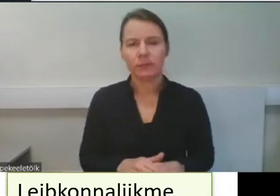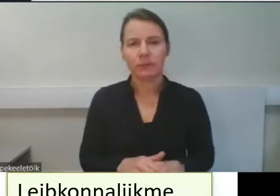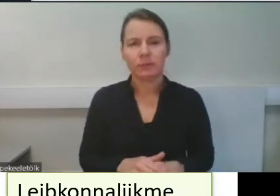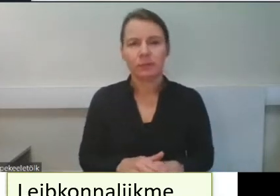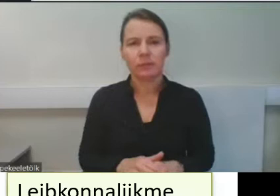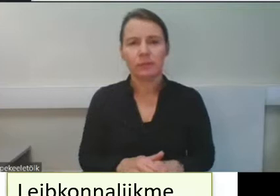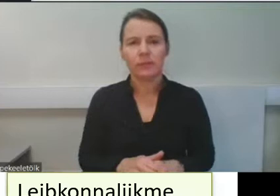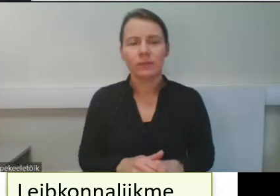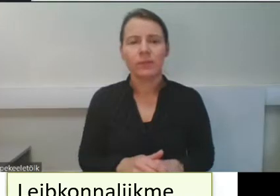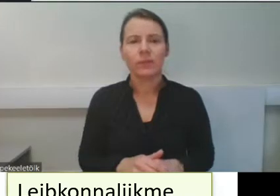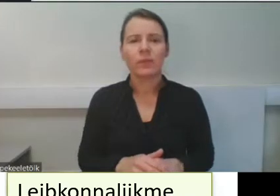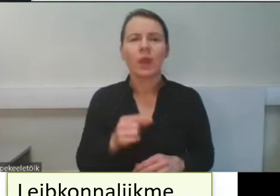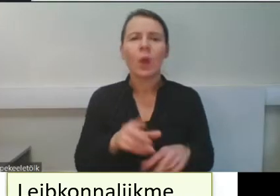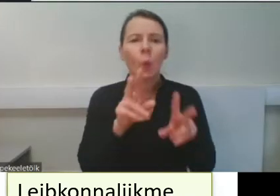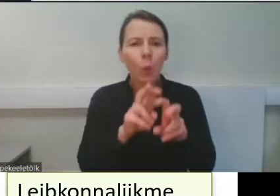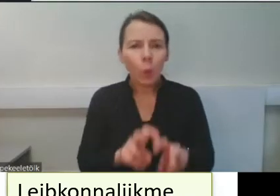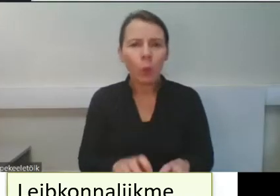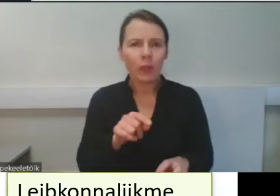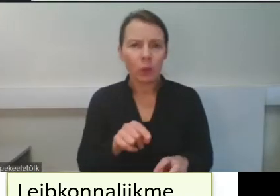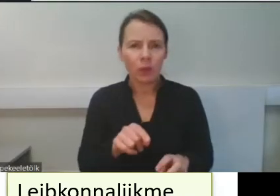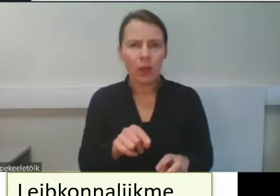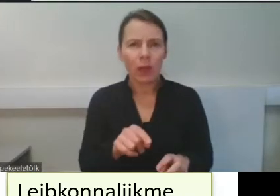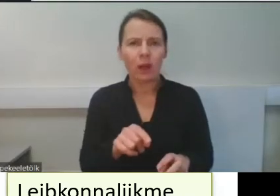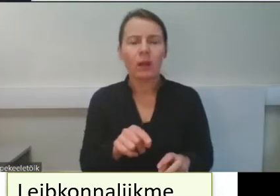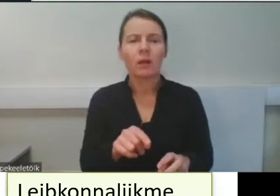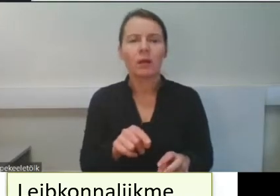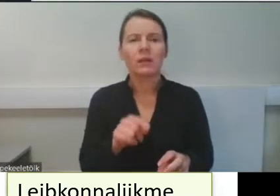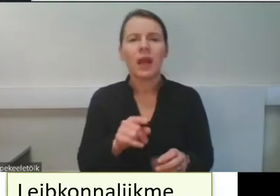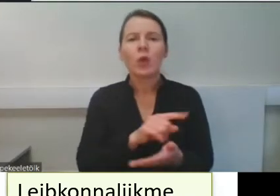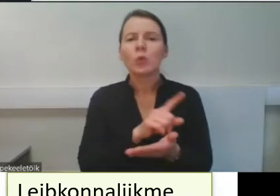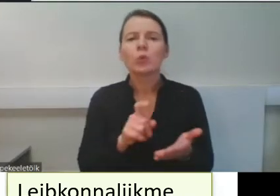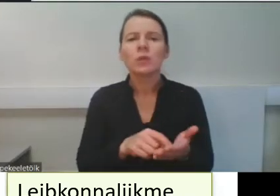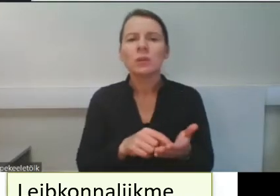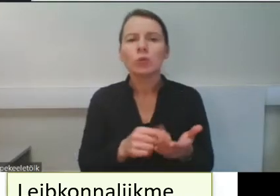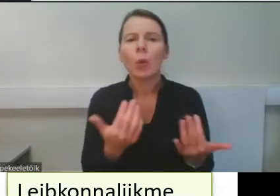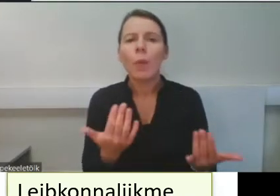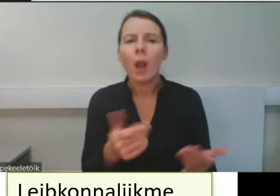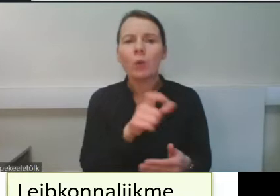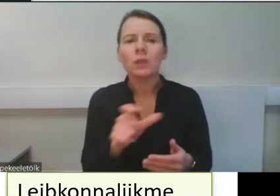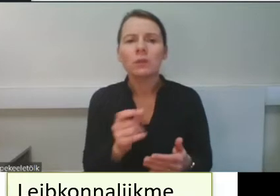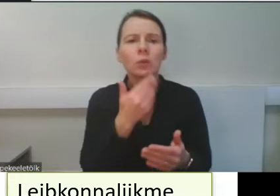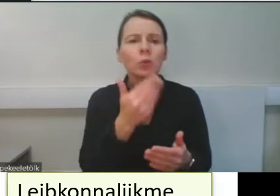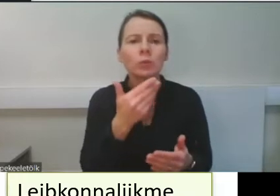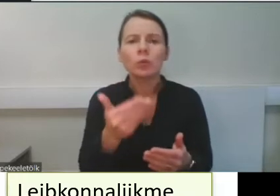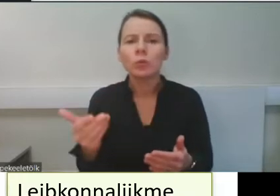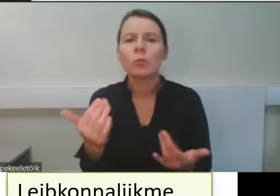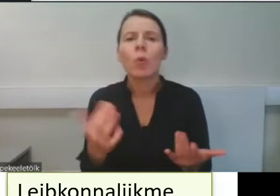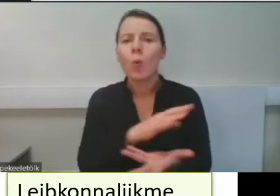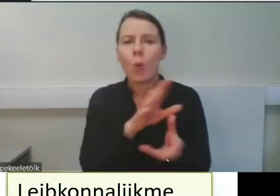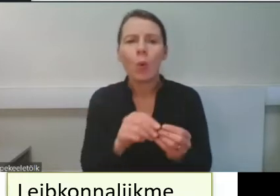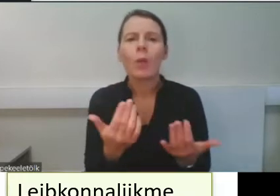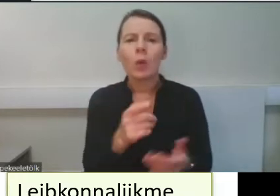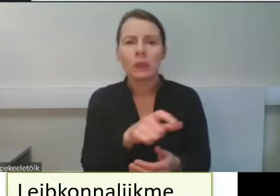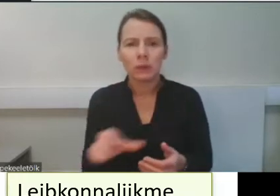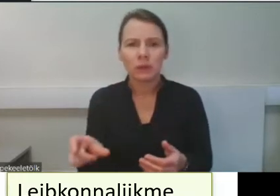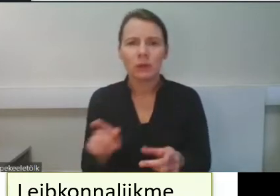lisada? No, tööturu aspektides on väga, väga konkreetsed veel võimalik vaadata just neid mitteaktiivsuse